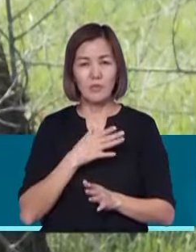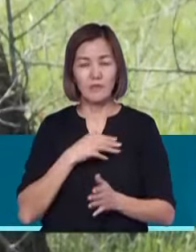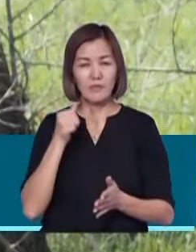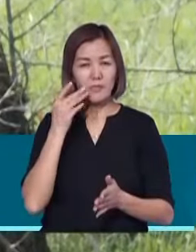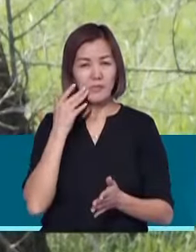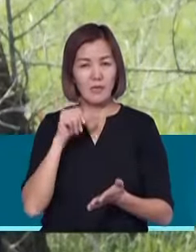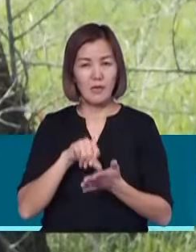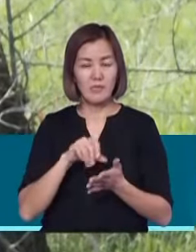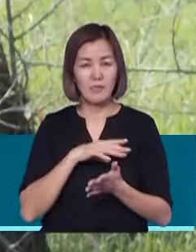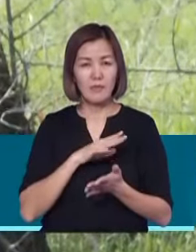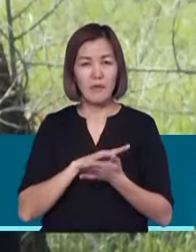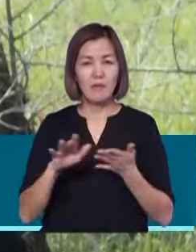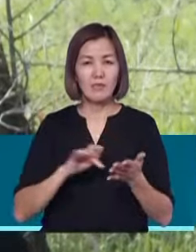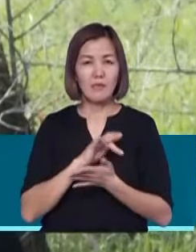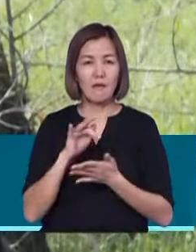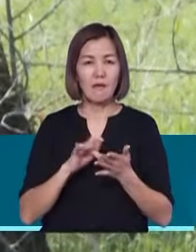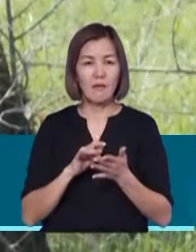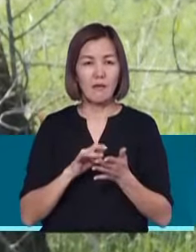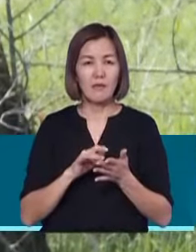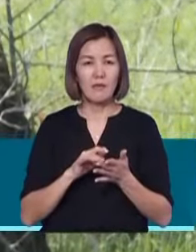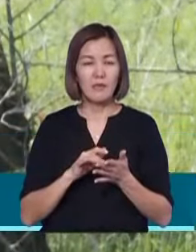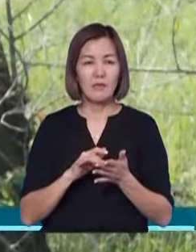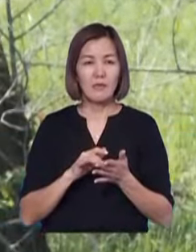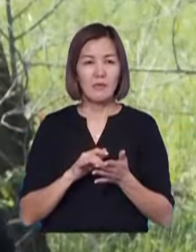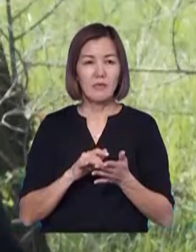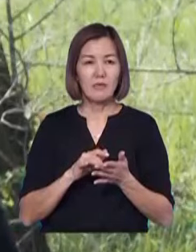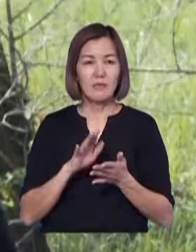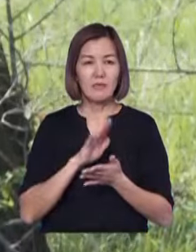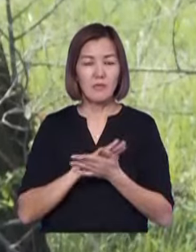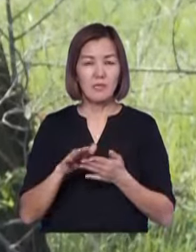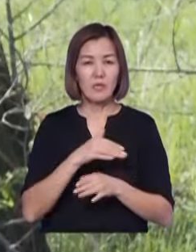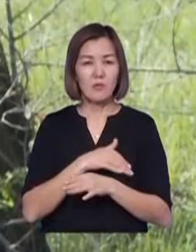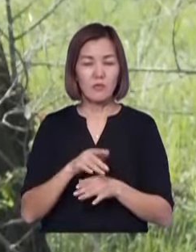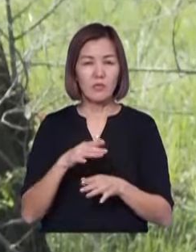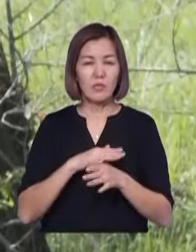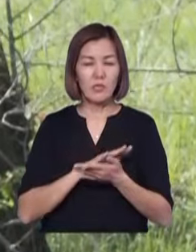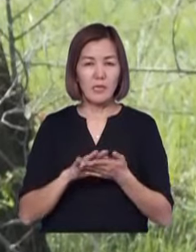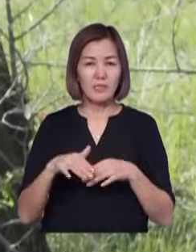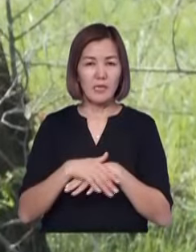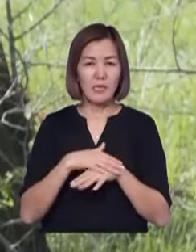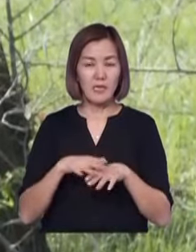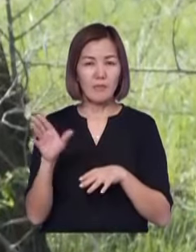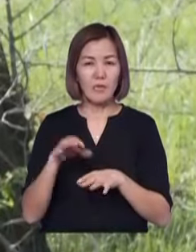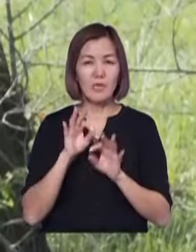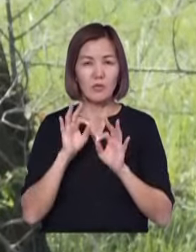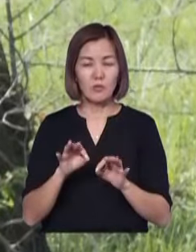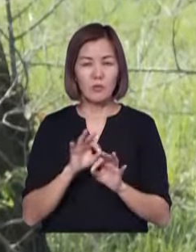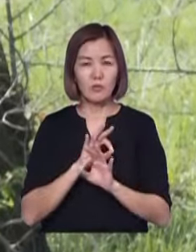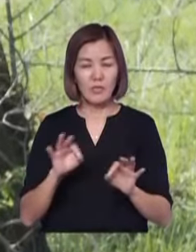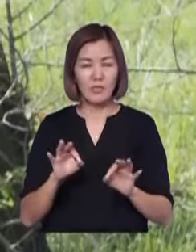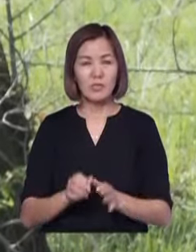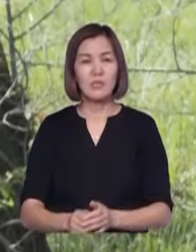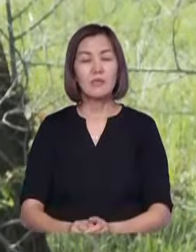Таза қала, таза көші, таза ел, ол бәрі жақсы ғой. Мысалы біз